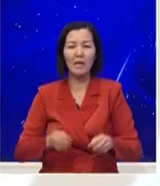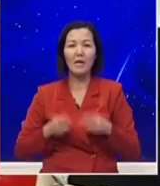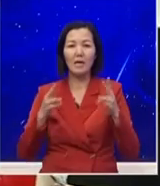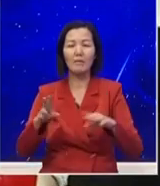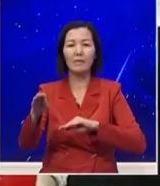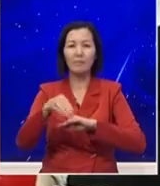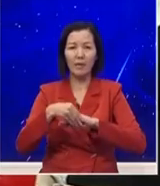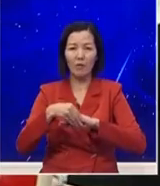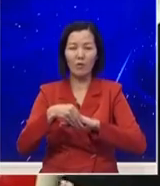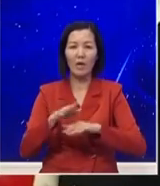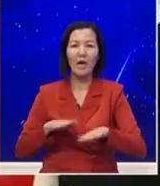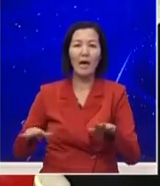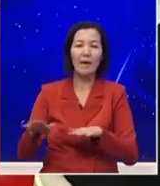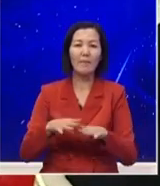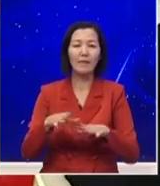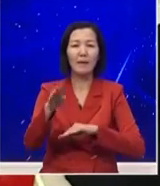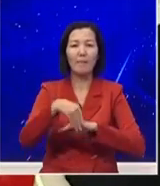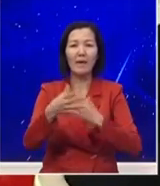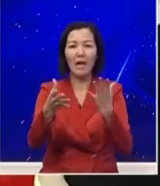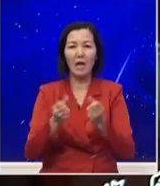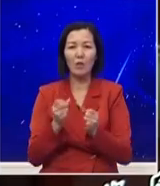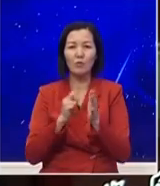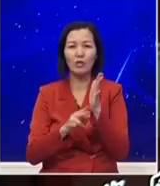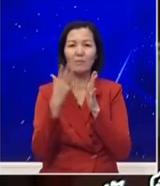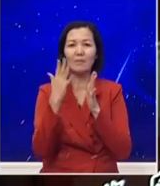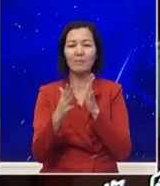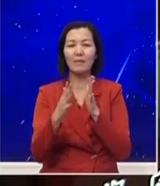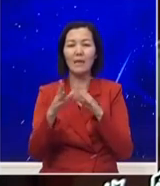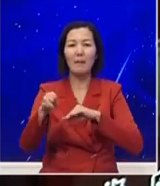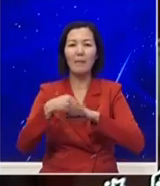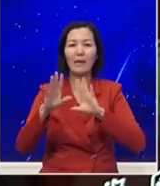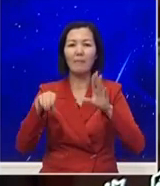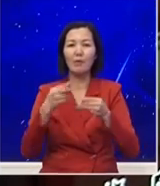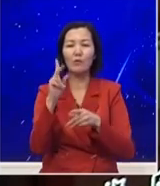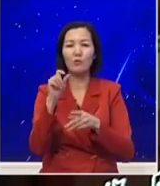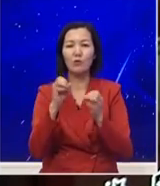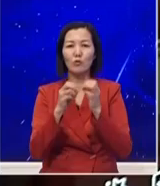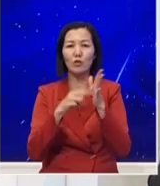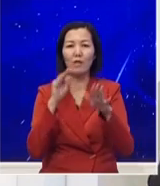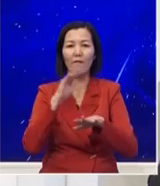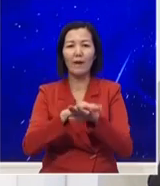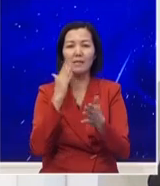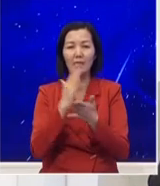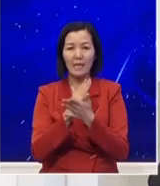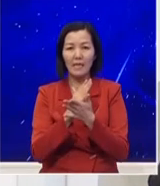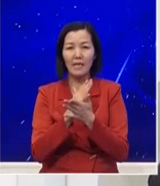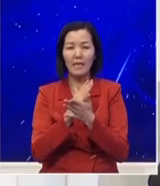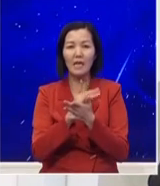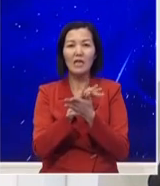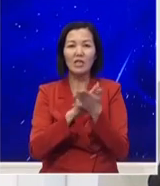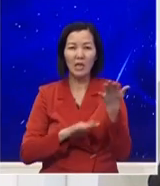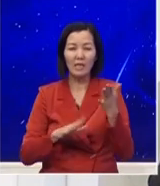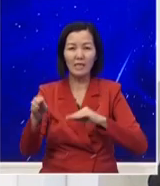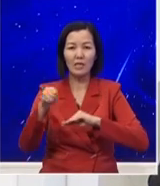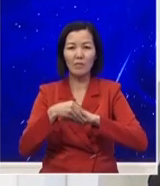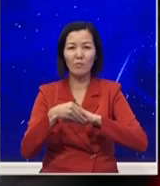қылмыс парақорлық. Аймақта пара алу 75, пара беру бойынша 117 жағдай тіркелді. Ал жеңішінен жалғасқан